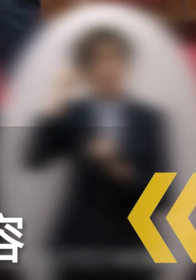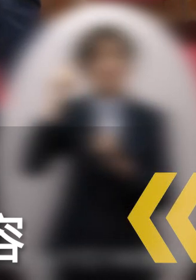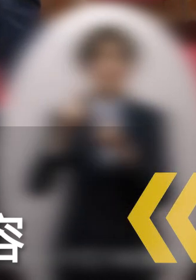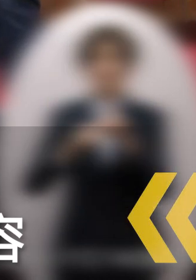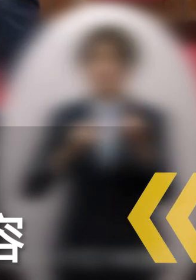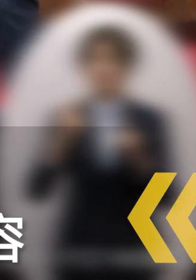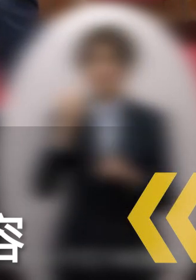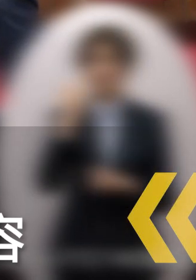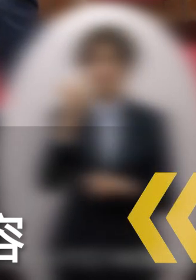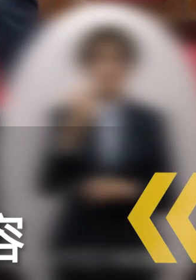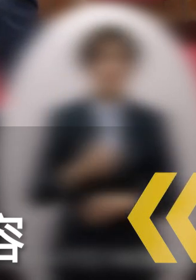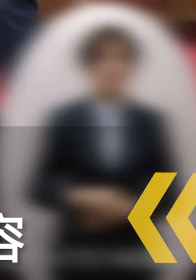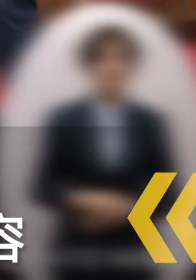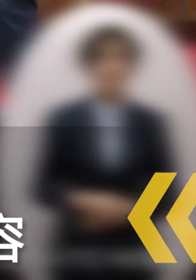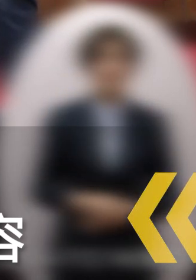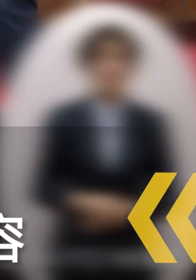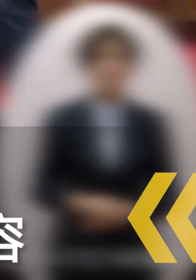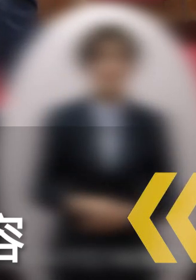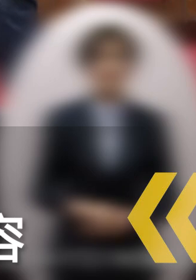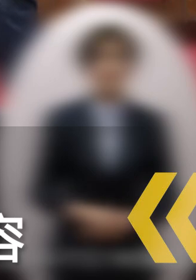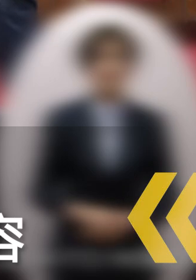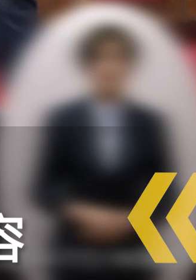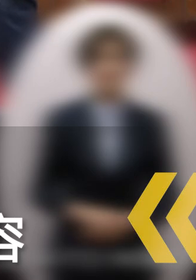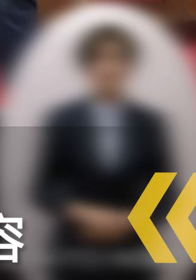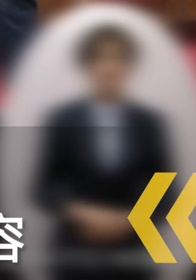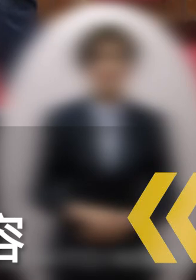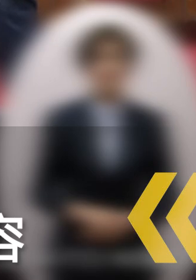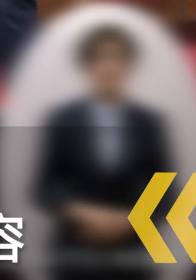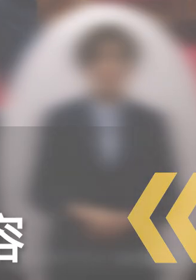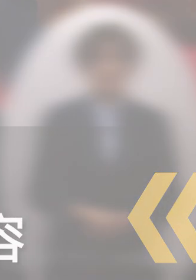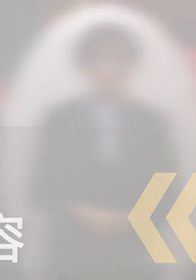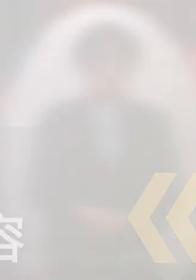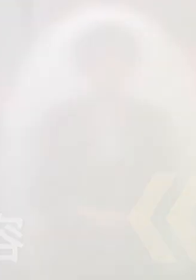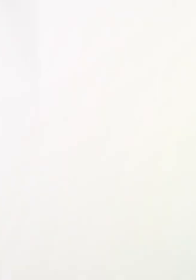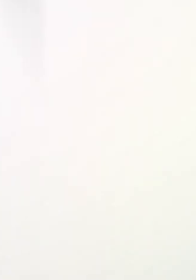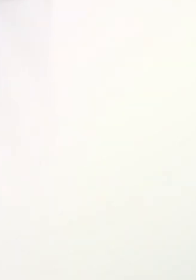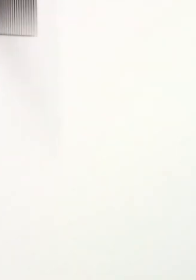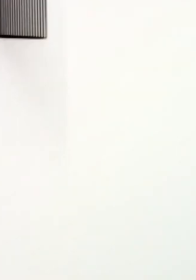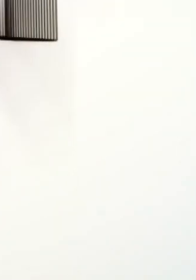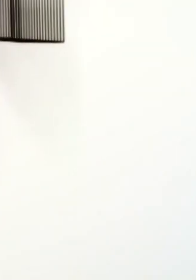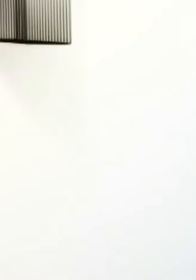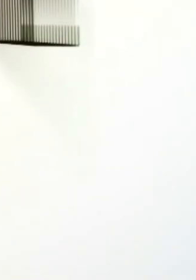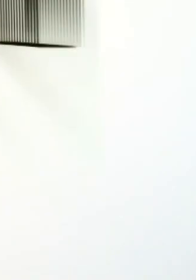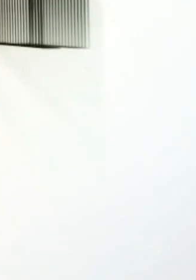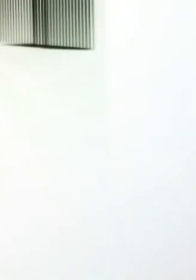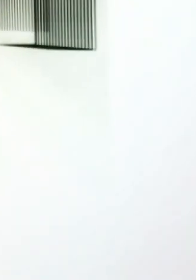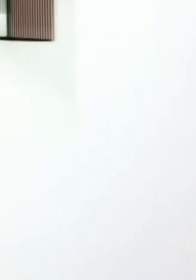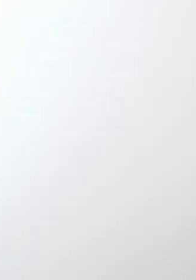月薪不到5万，啊，那47%的民众哈月薪不到4万啊，所以我想说这个数字是真的是差太多啊。 我跟委员报告，这倒不是影响公信力，它有它的依据，只是它是用。